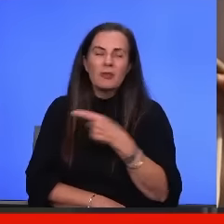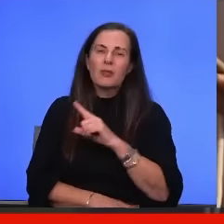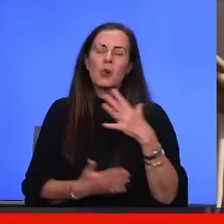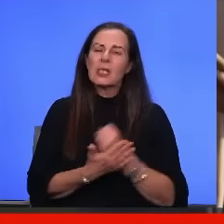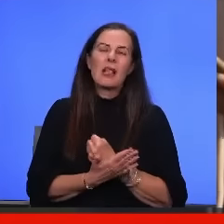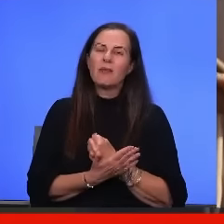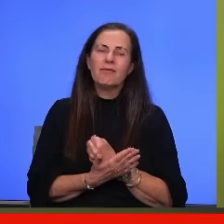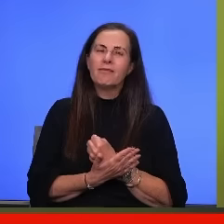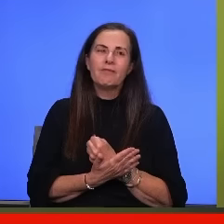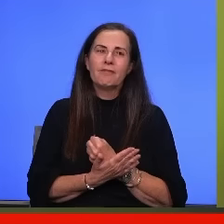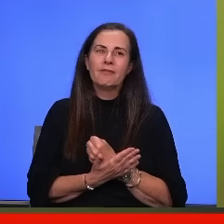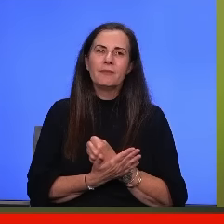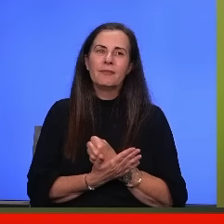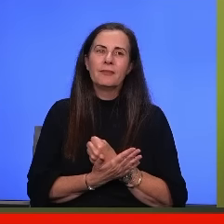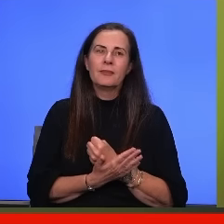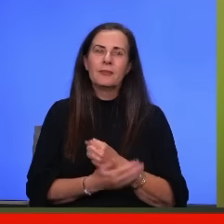הספיק. והוא לא הספיק להגיע.